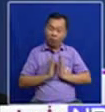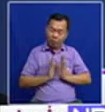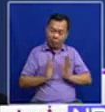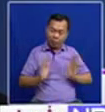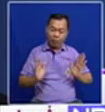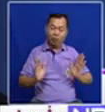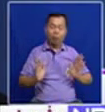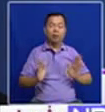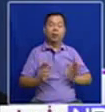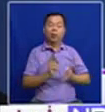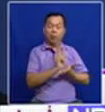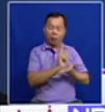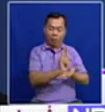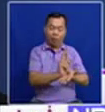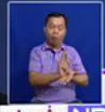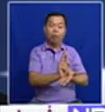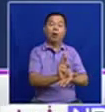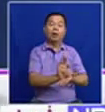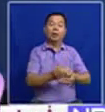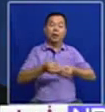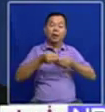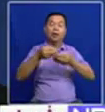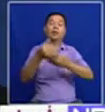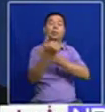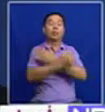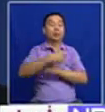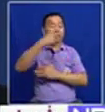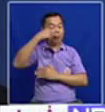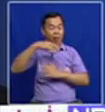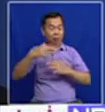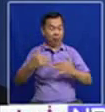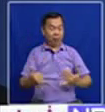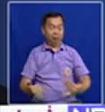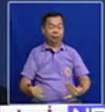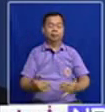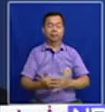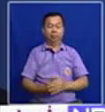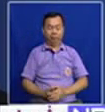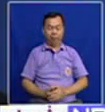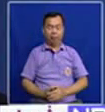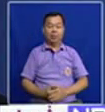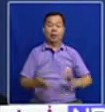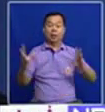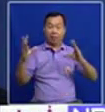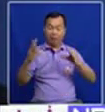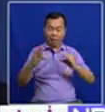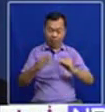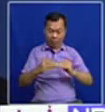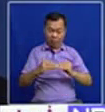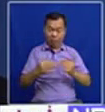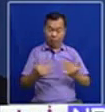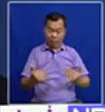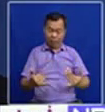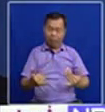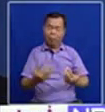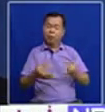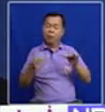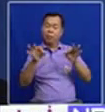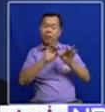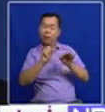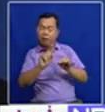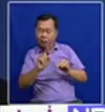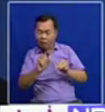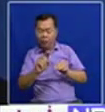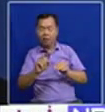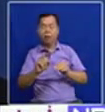ที่ได้กรุณามอบรางวัล ITU ให้กับประเทศไทยในวันนี้สำหรับการประชุมครั้งนี้เราให้ความสำคัญกับการเจริญเ